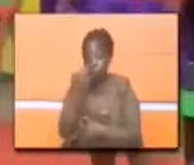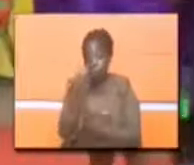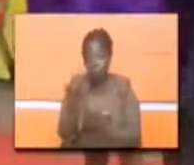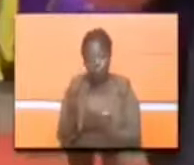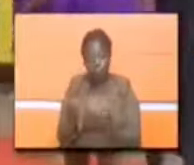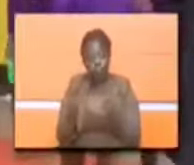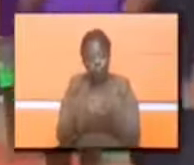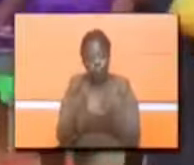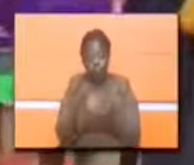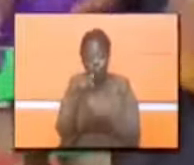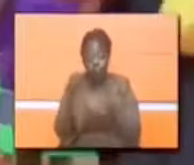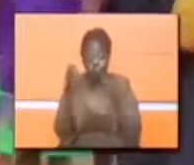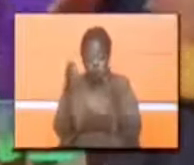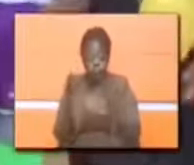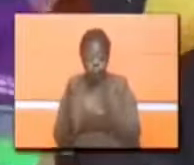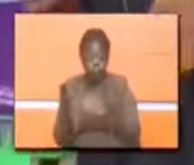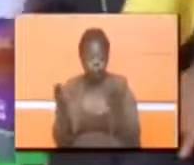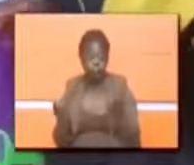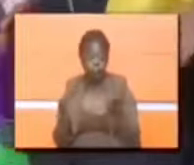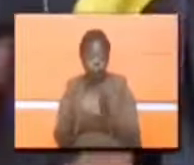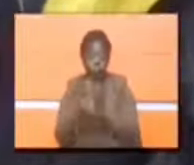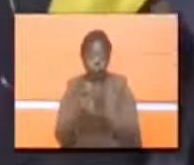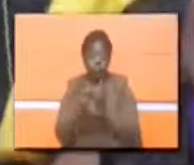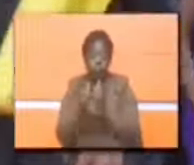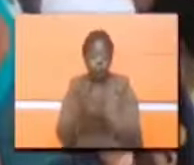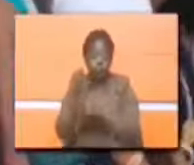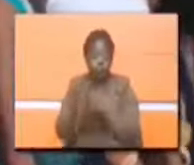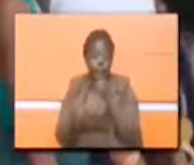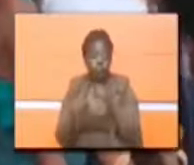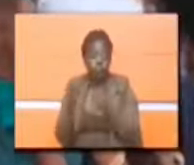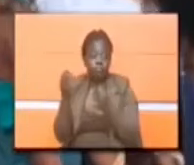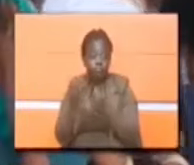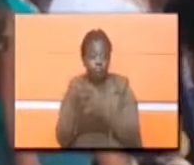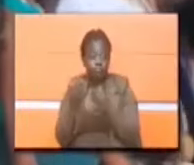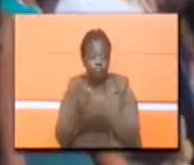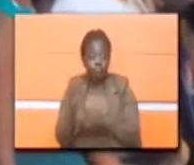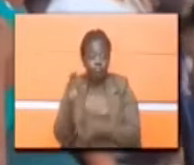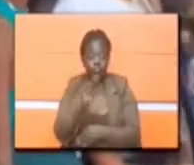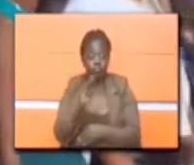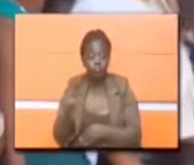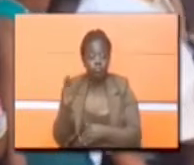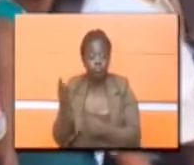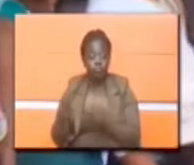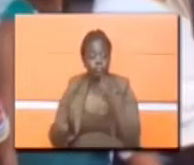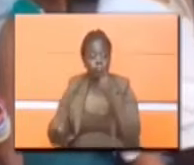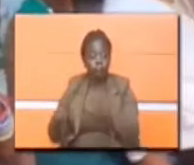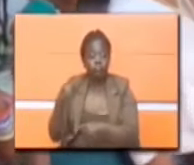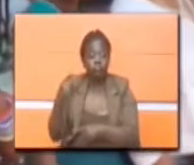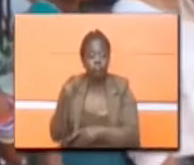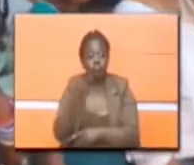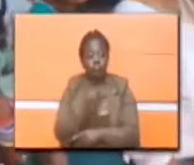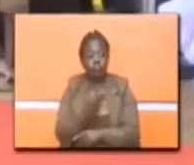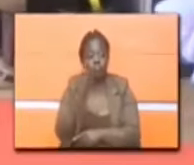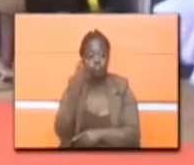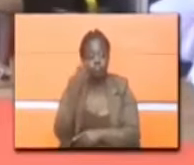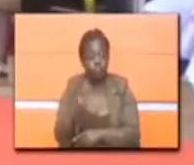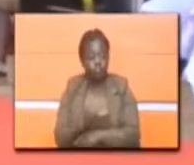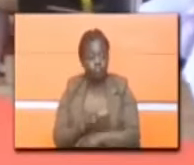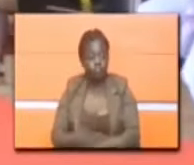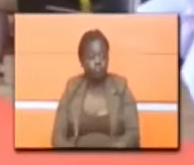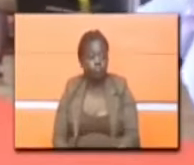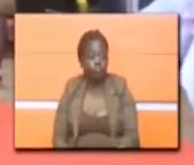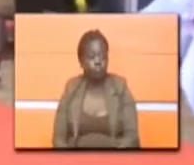emizannyo n'ebitone ebirala ng'empaka zigenza okugwa nga middle class west eziwangudde n'obubonero 34.